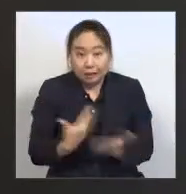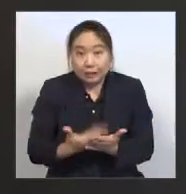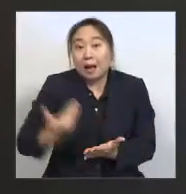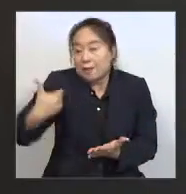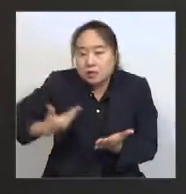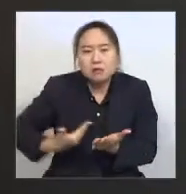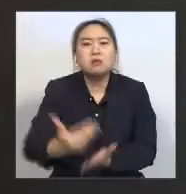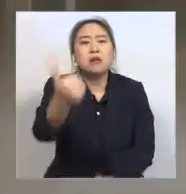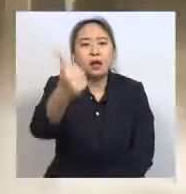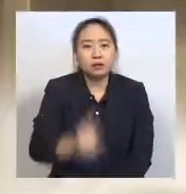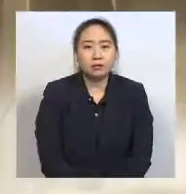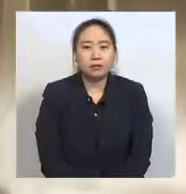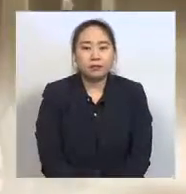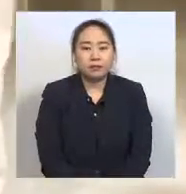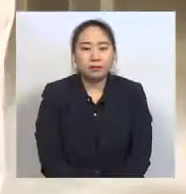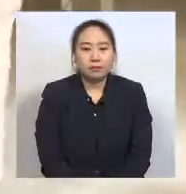ได้